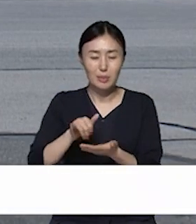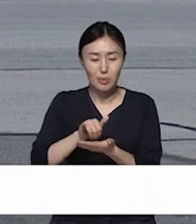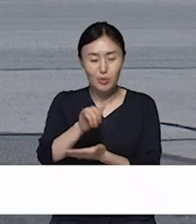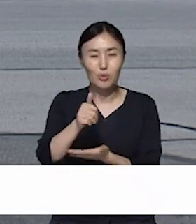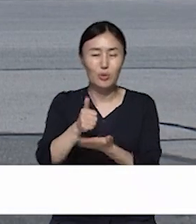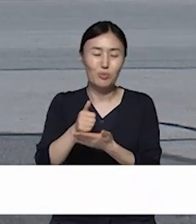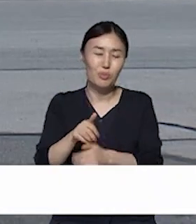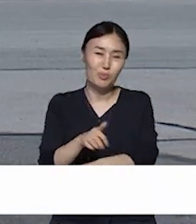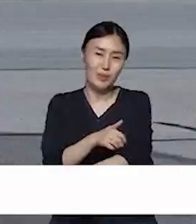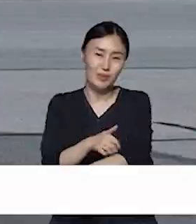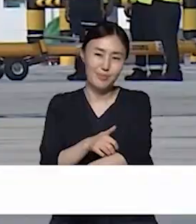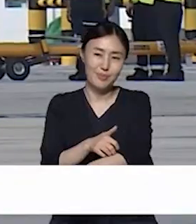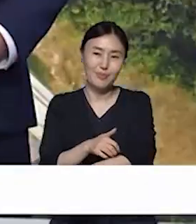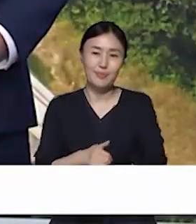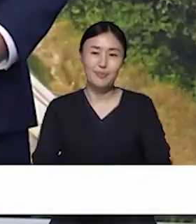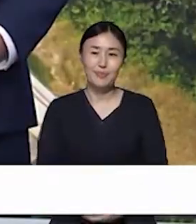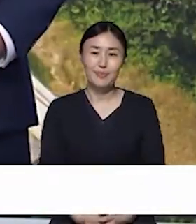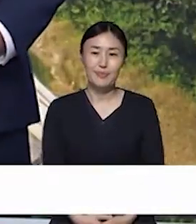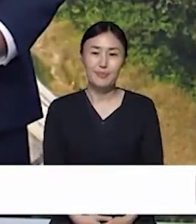겪었습니다.